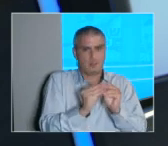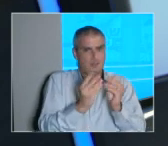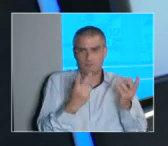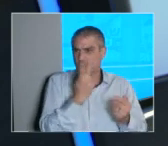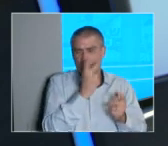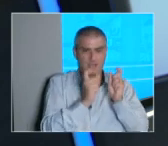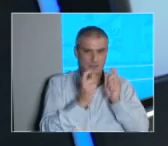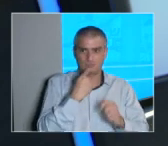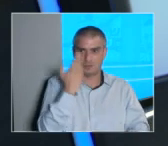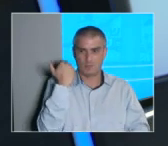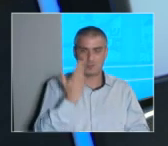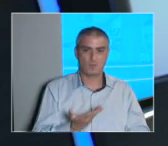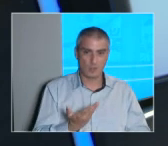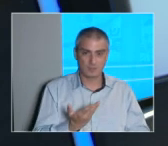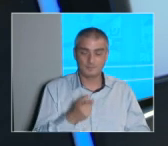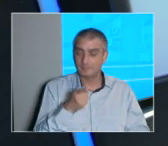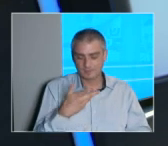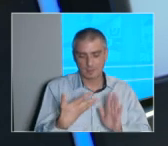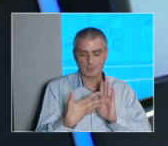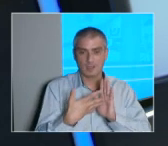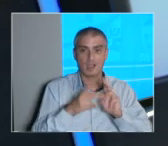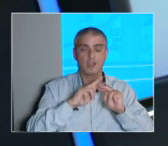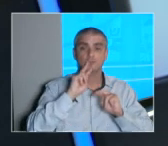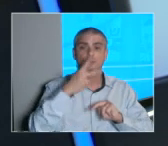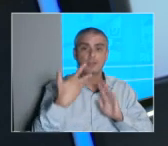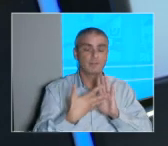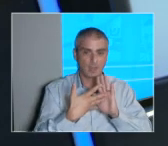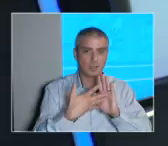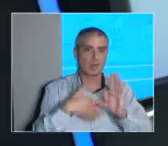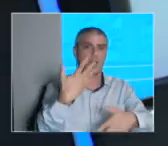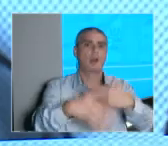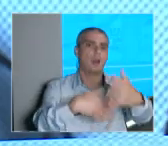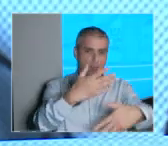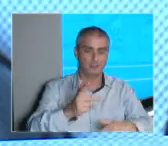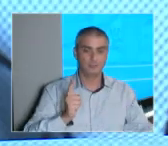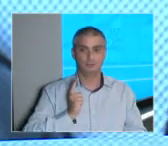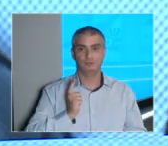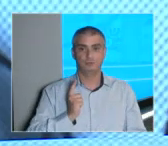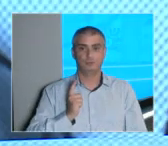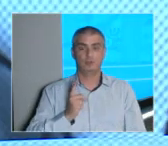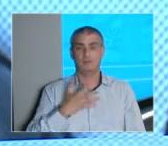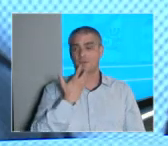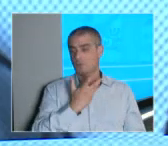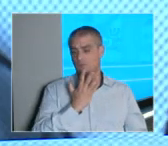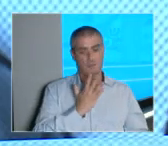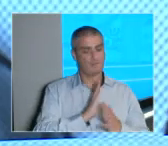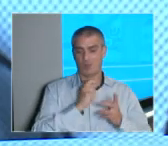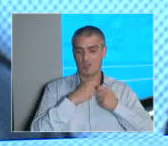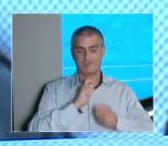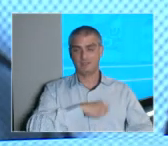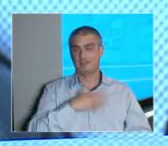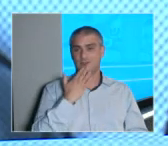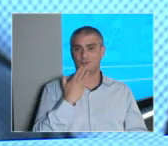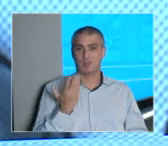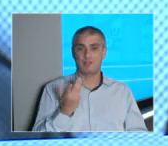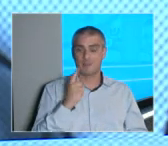עם שני האישים שהזכרנו. ופה זה נחקר. אחרי שנתיים החקירה הזאת התגלגלה לאישי, ואז מאיר פרוש כבר לא היה חבר בעיריית